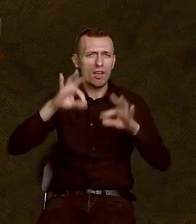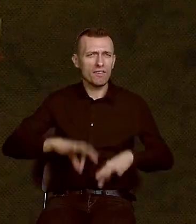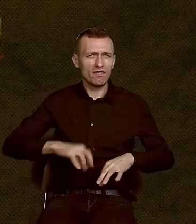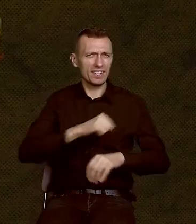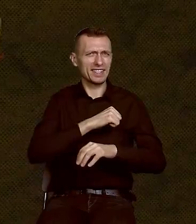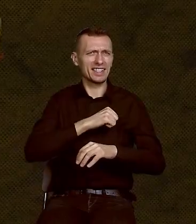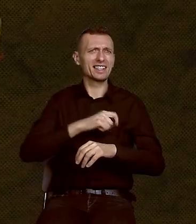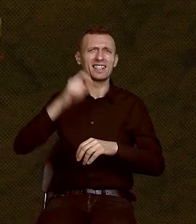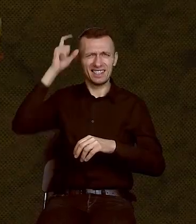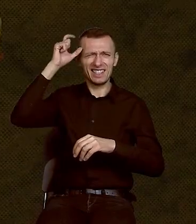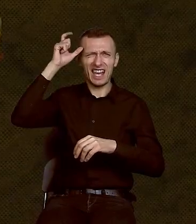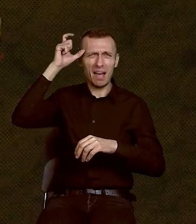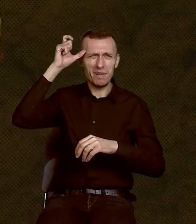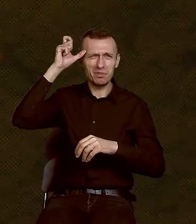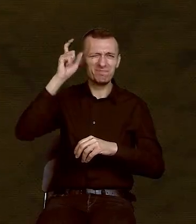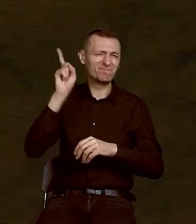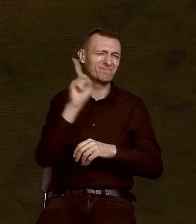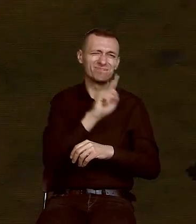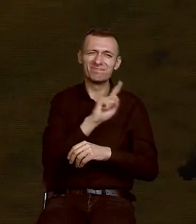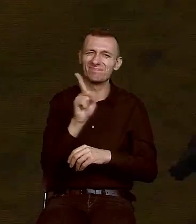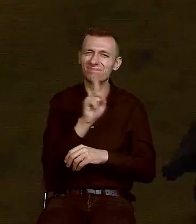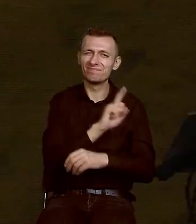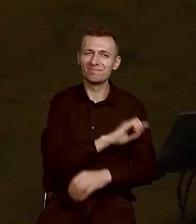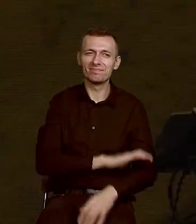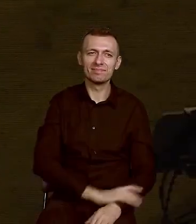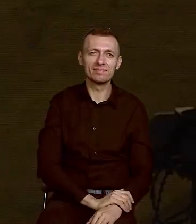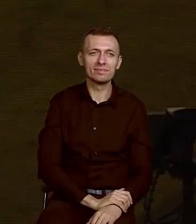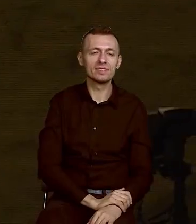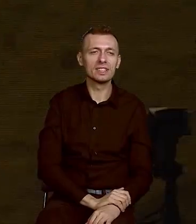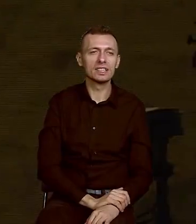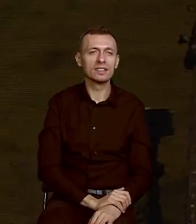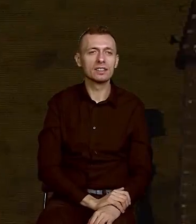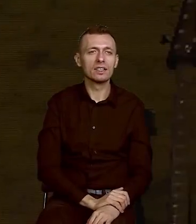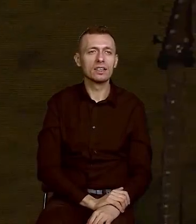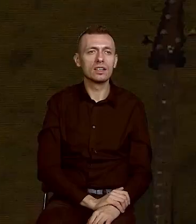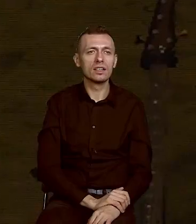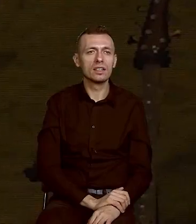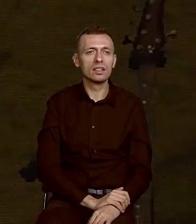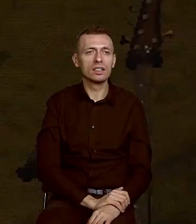grzesznymi. Słyszycie? To nie on czyni nas grzesznymi.